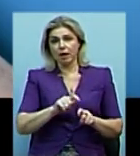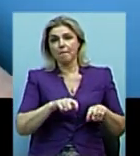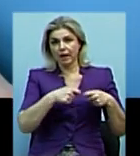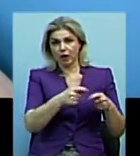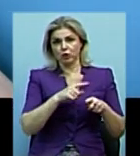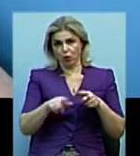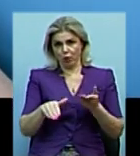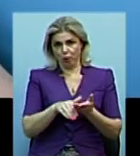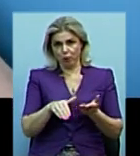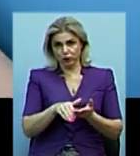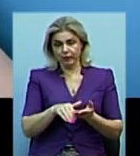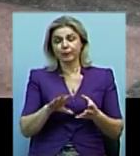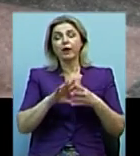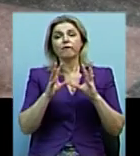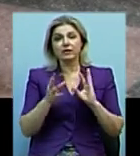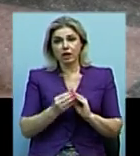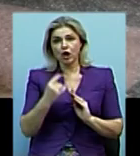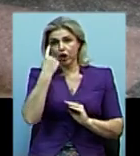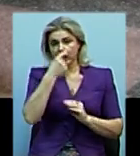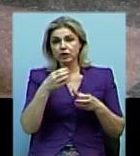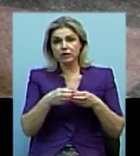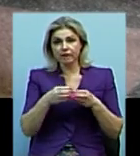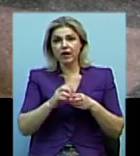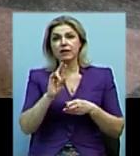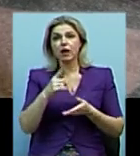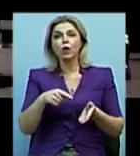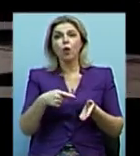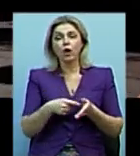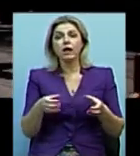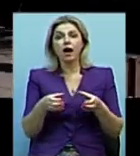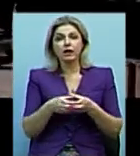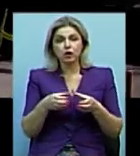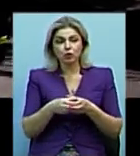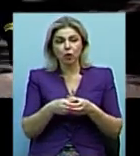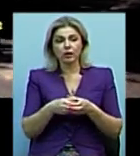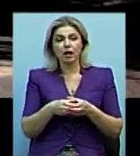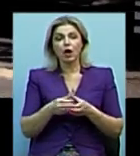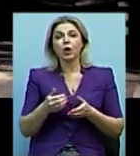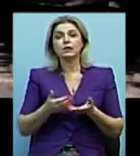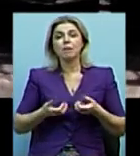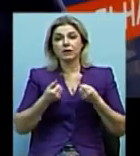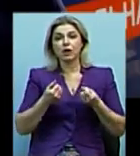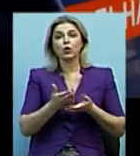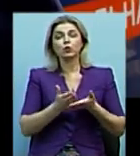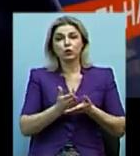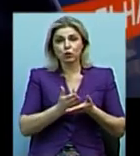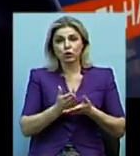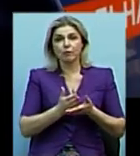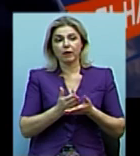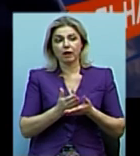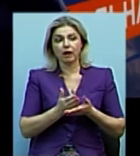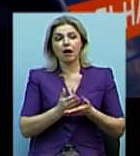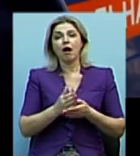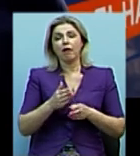медичній допомоги. В цілому особовий склад Миколаївського міського гарнізону оперативно-рятувальної служби цивільного захисту впорався на